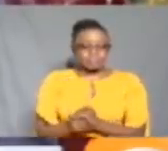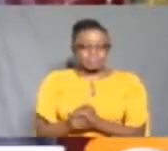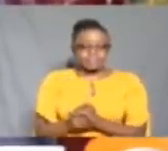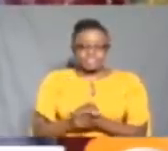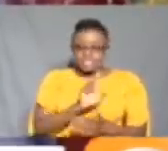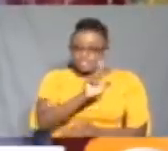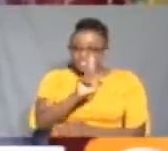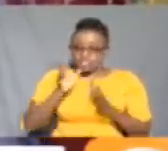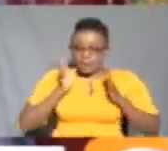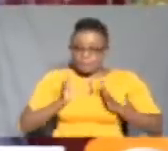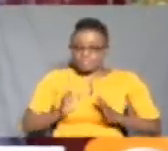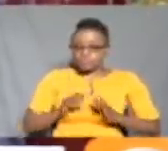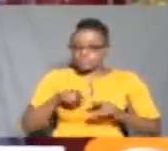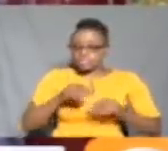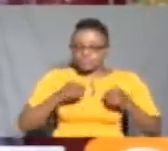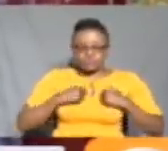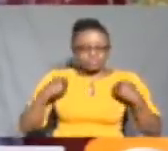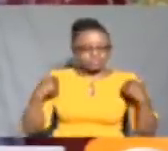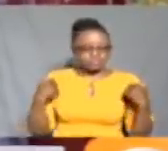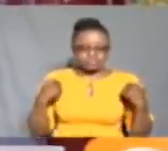Kila mtu atatoa koti yake,